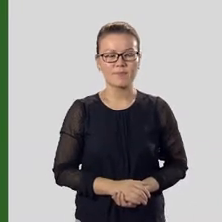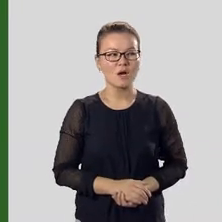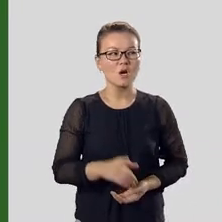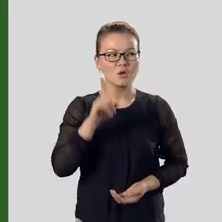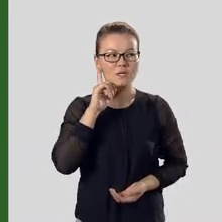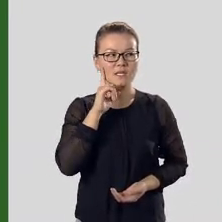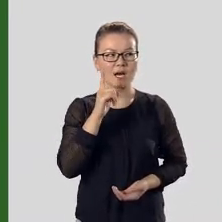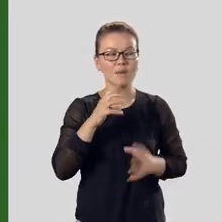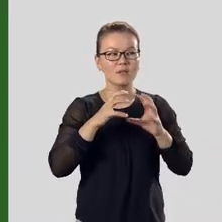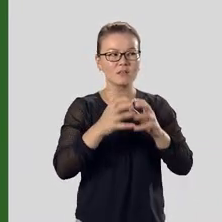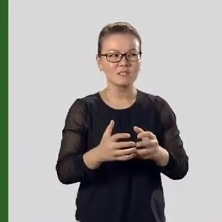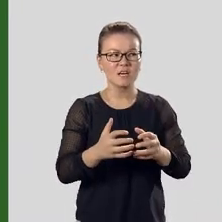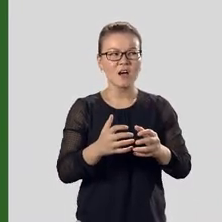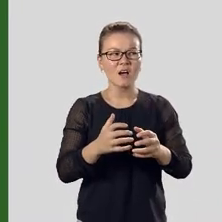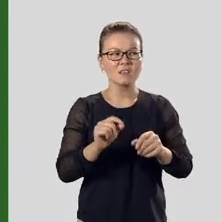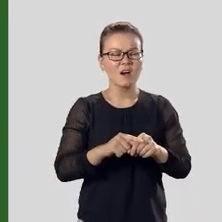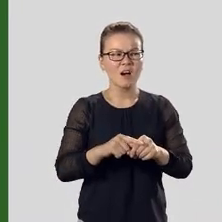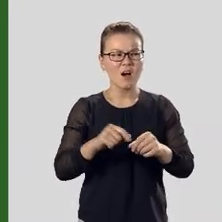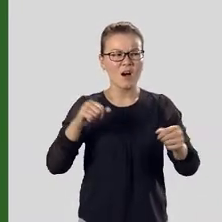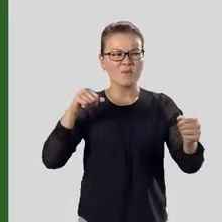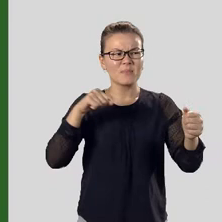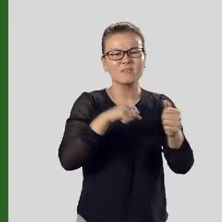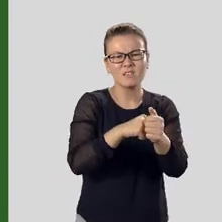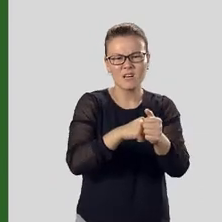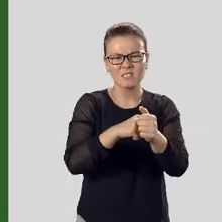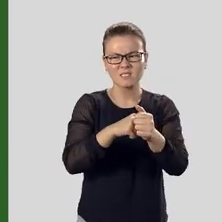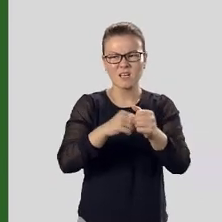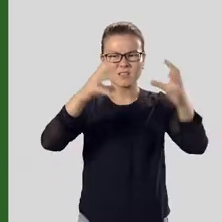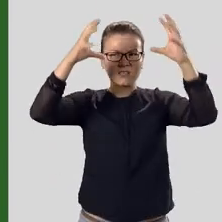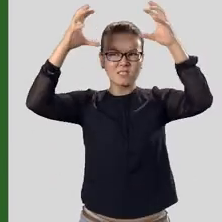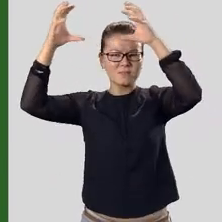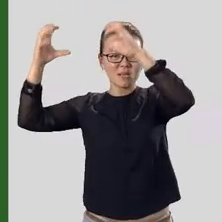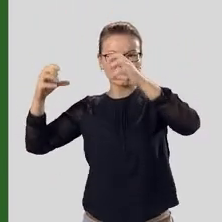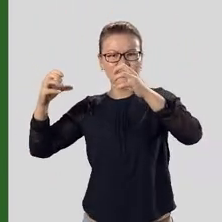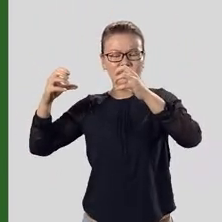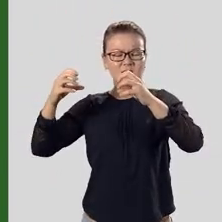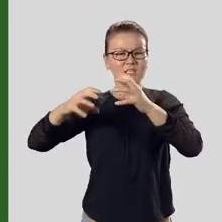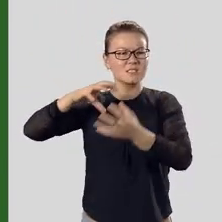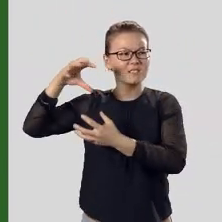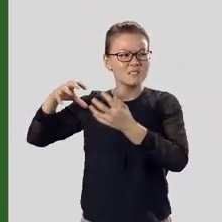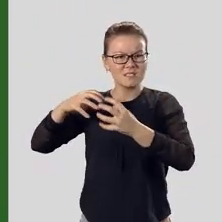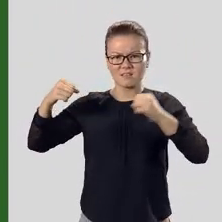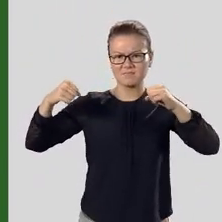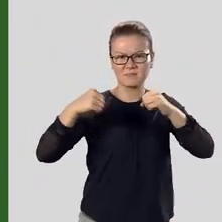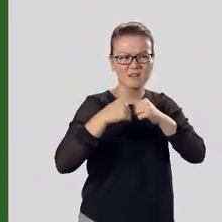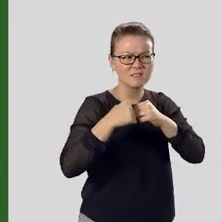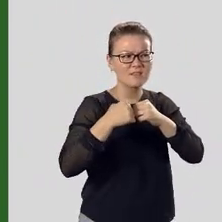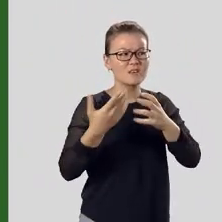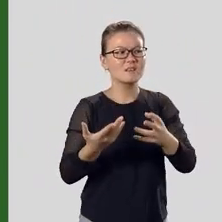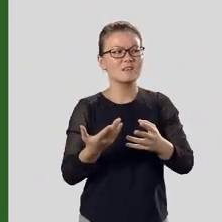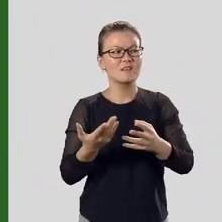Юная планета подвергалась частым ударам других небесных тел. Метеориты и кометы разогревали поверхность